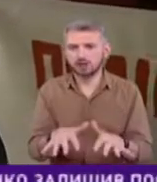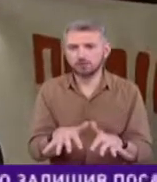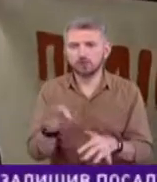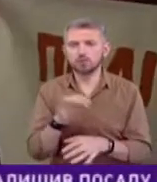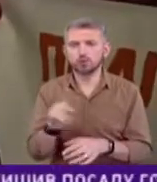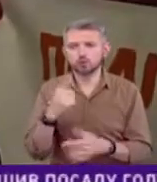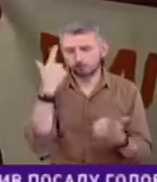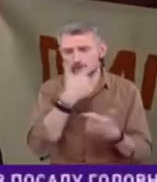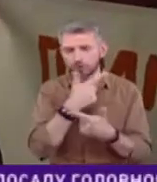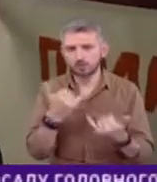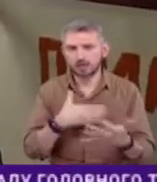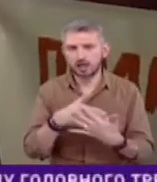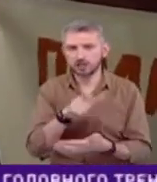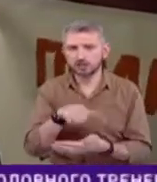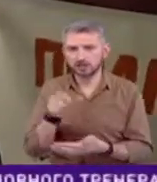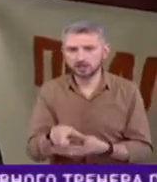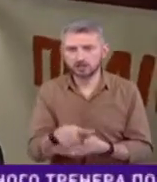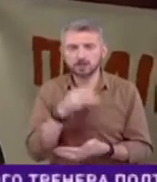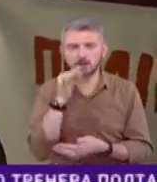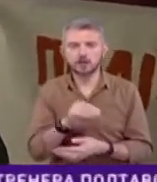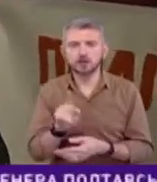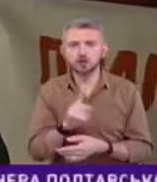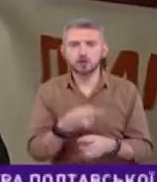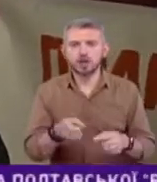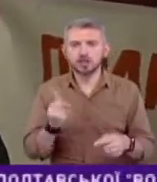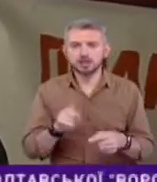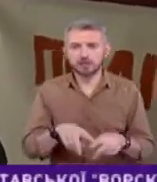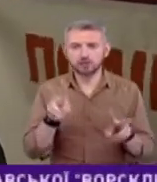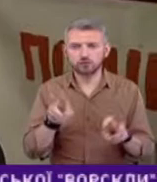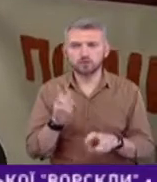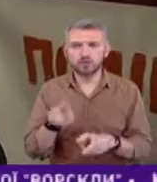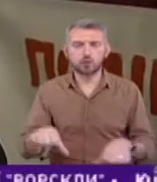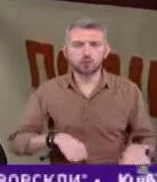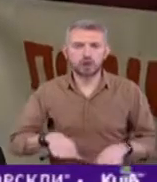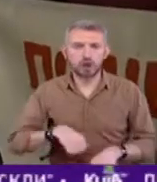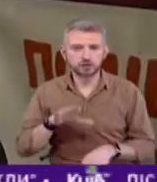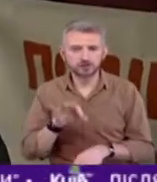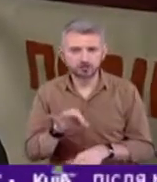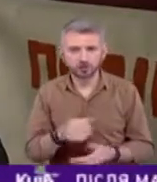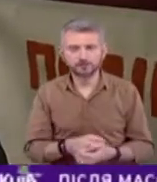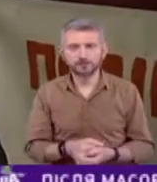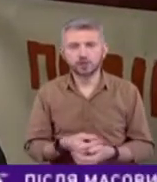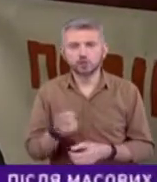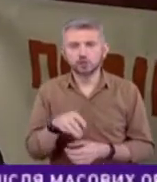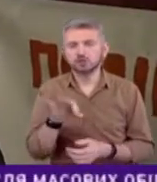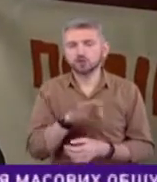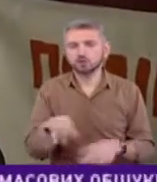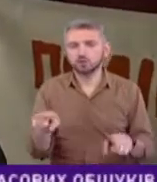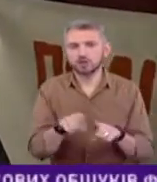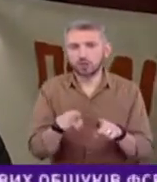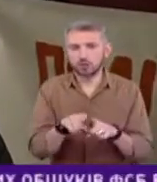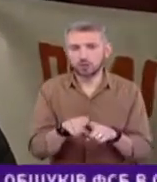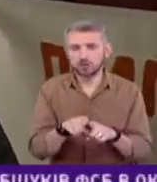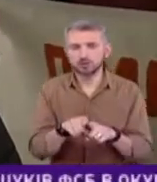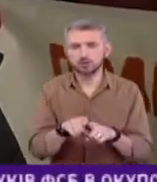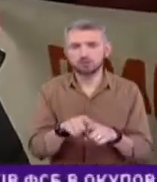що й повідомили зараз активістам. Сказали, що це кваліфіковано вже як хуліганство, тож з приводу такої